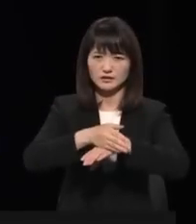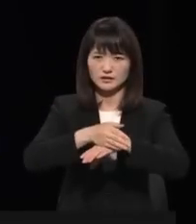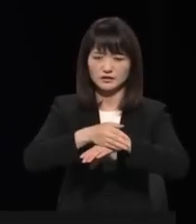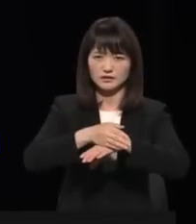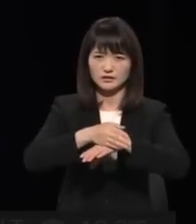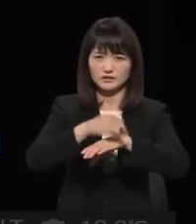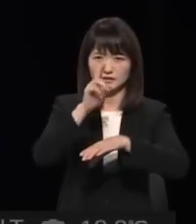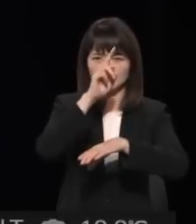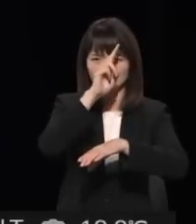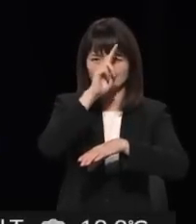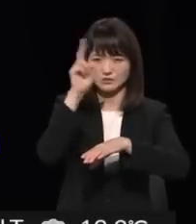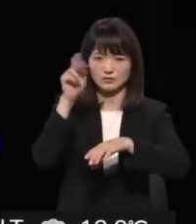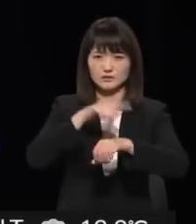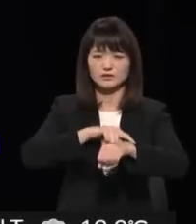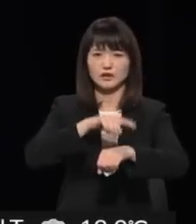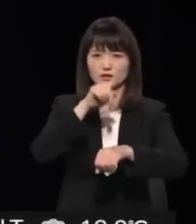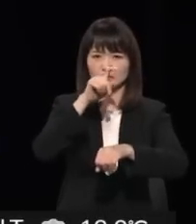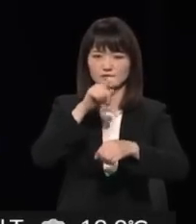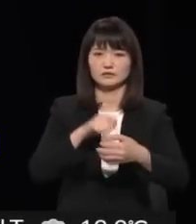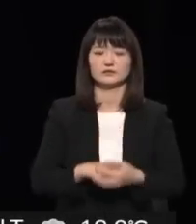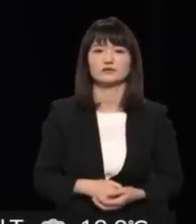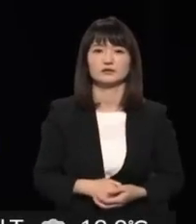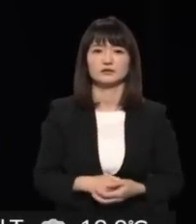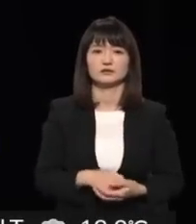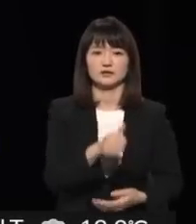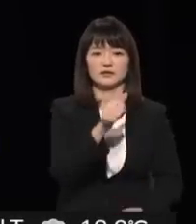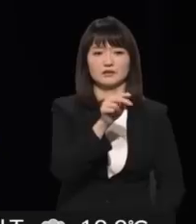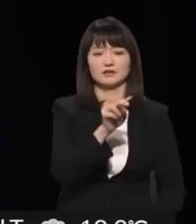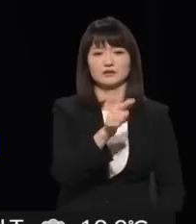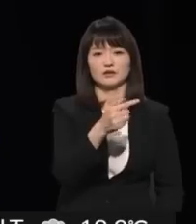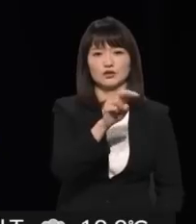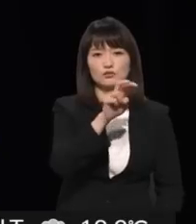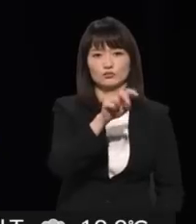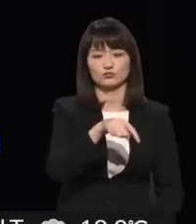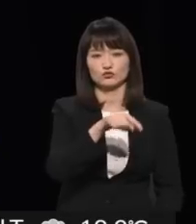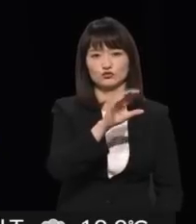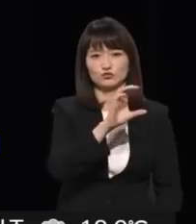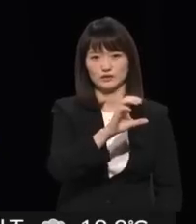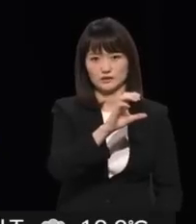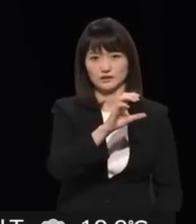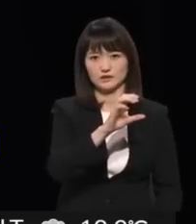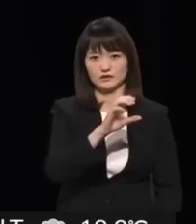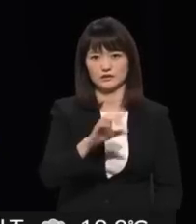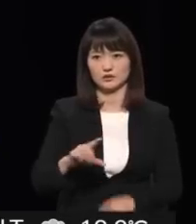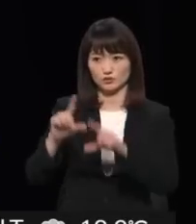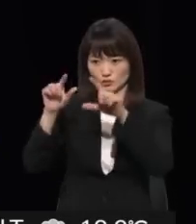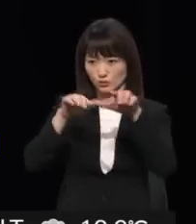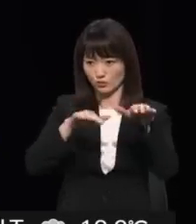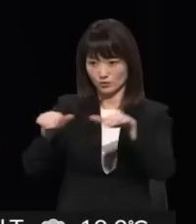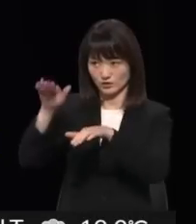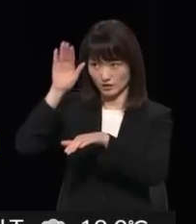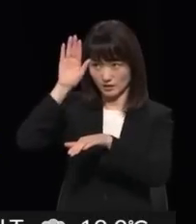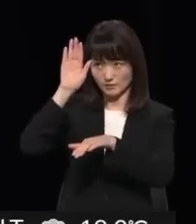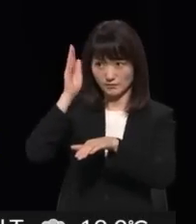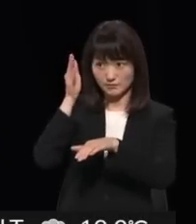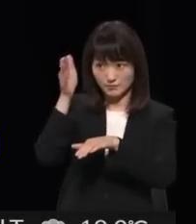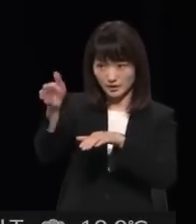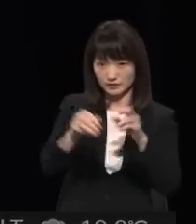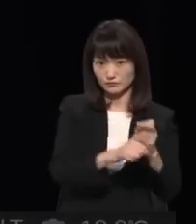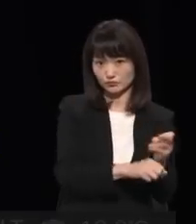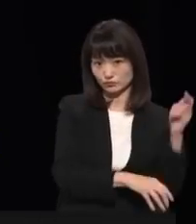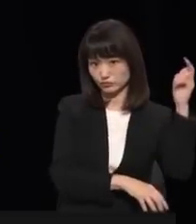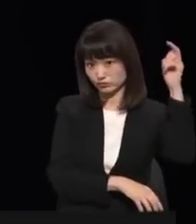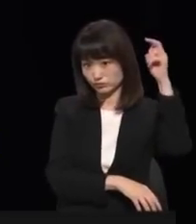현무 미사일을 쐈는데 동해를 향해서 쐈는데 미사일은 서쪽으로, 그러니까